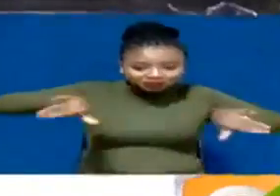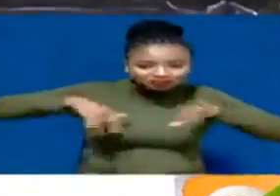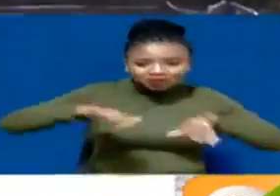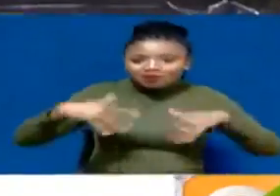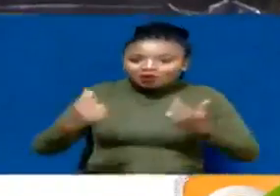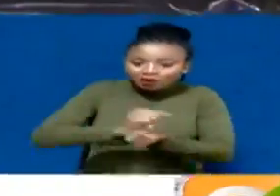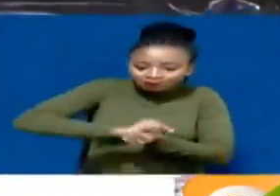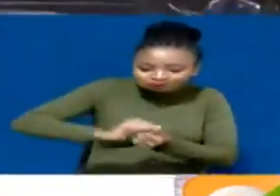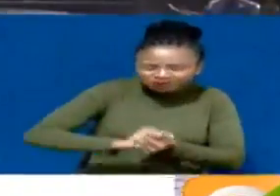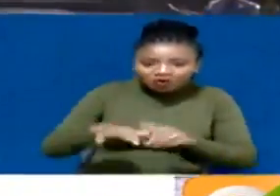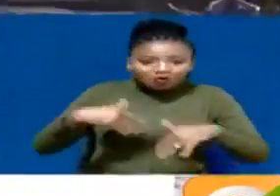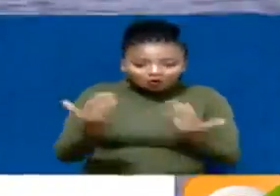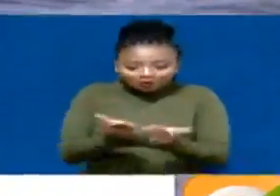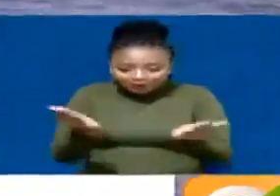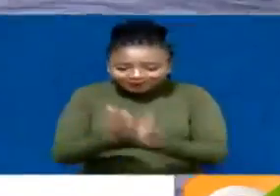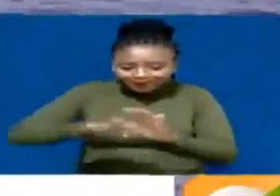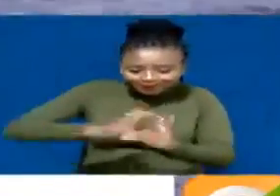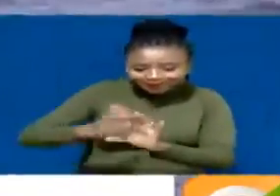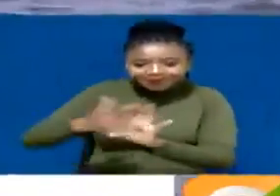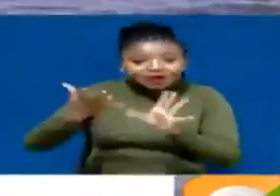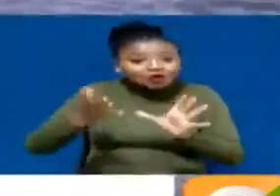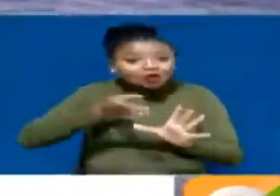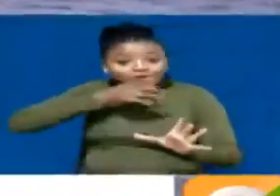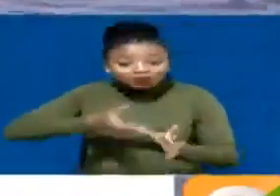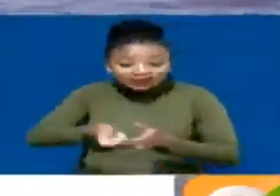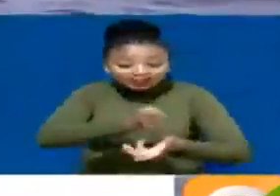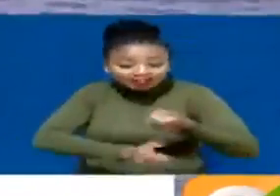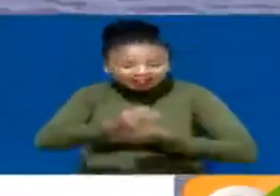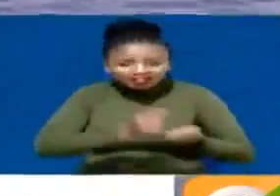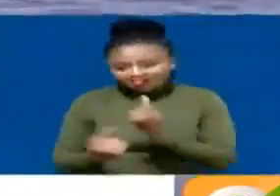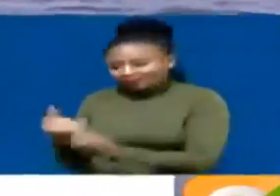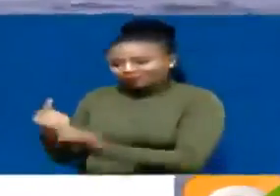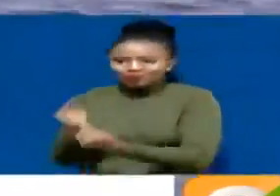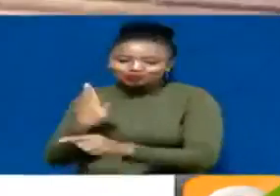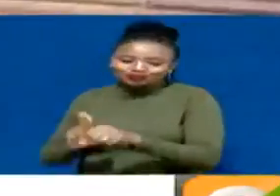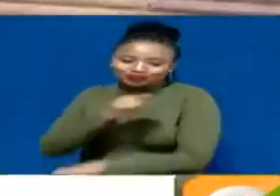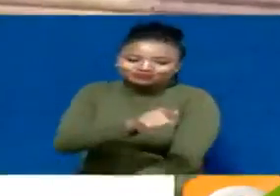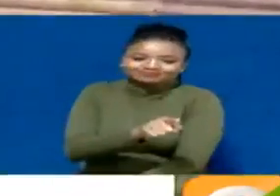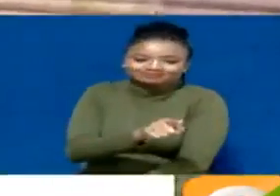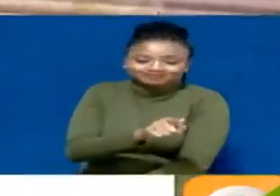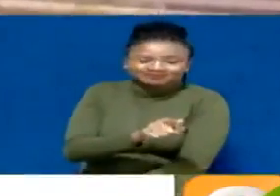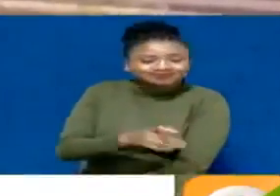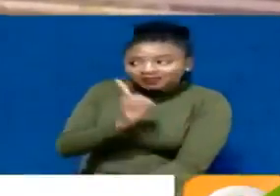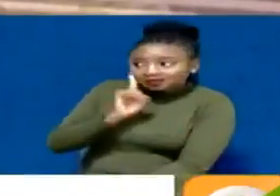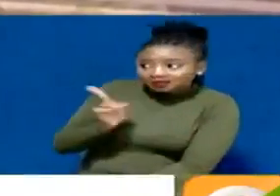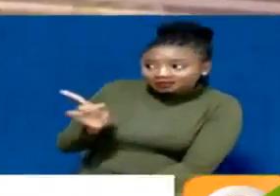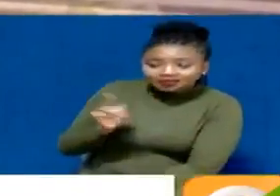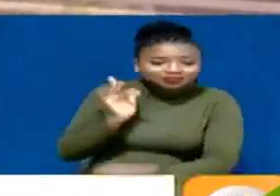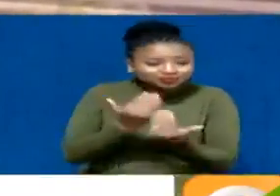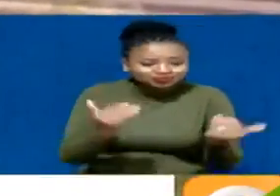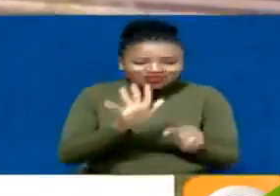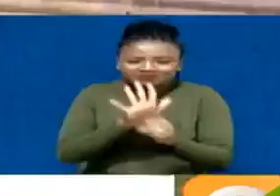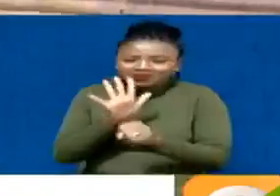kusafisha nguo au vyombo na pia kupika na maji ya ziwa. Ni kawaida hapa kupata watu walioambukizwa, haswa